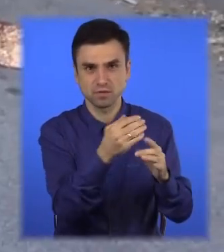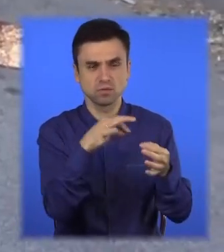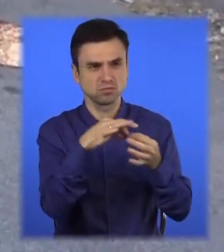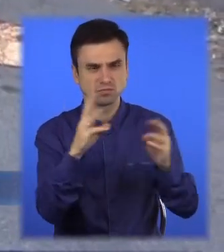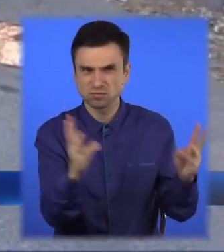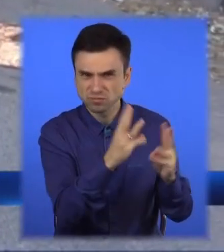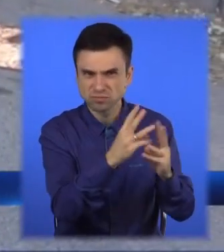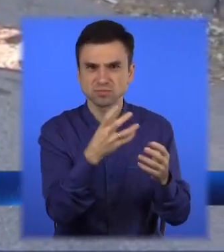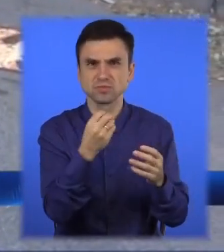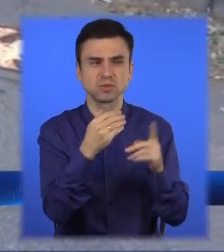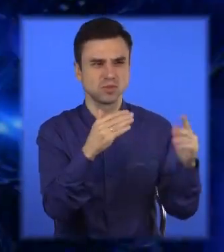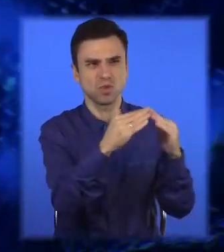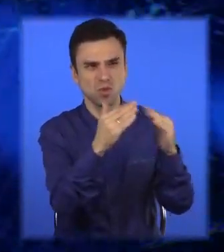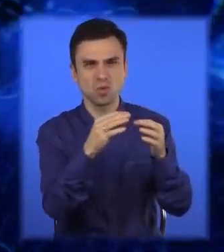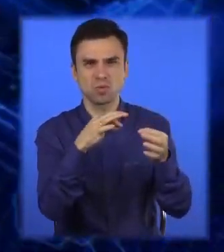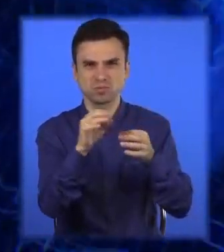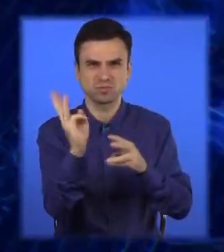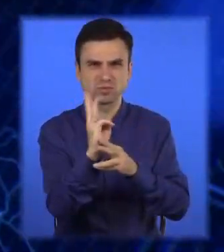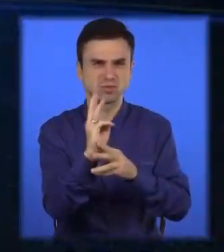цієї національності.